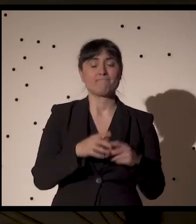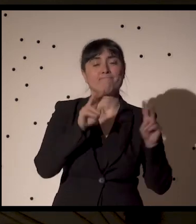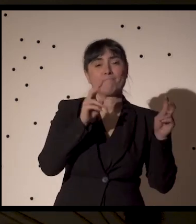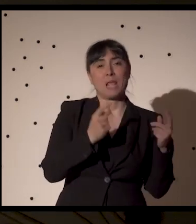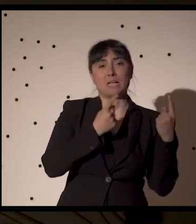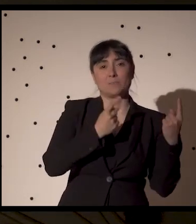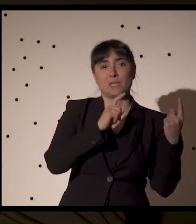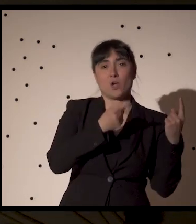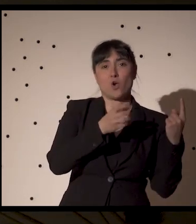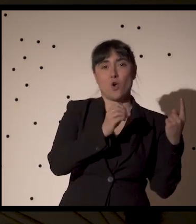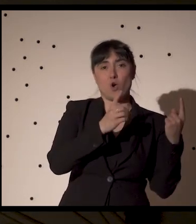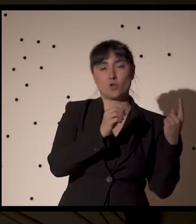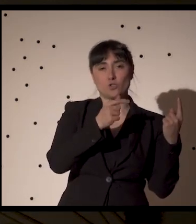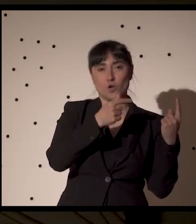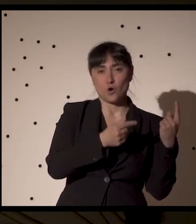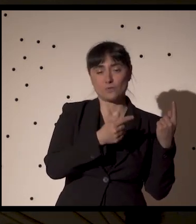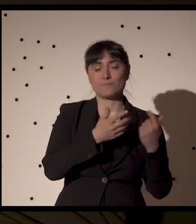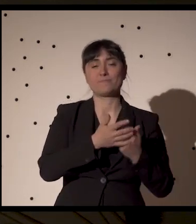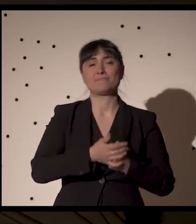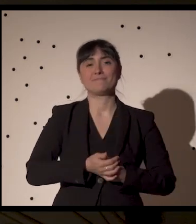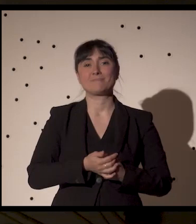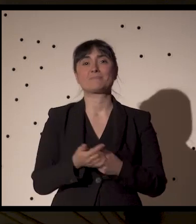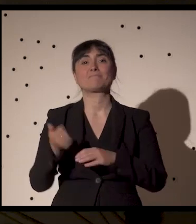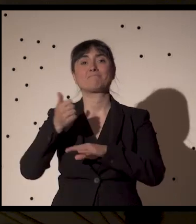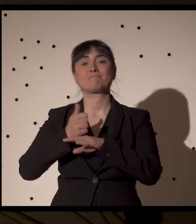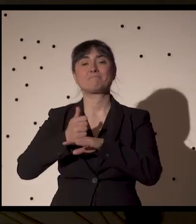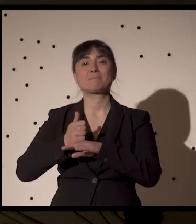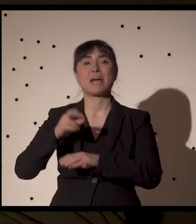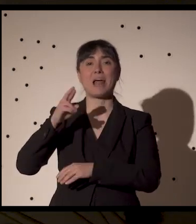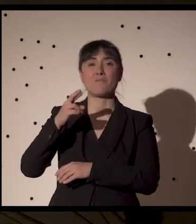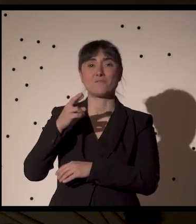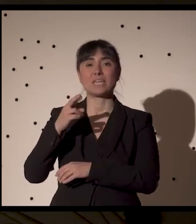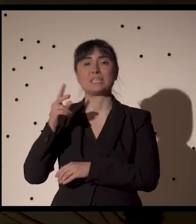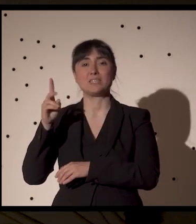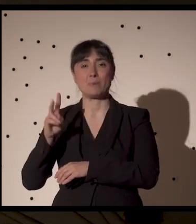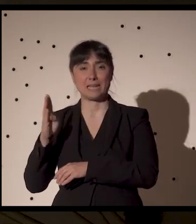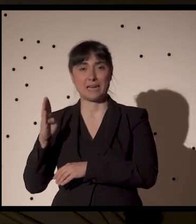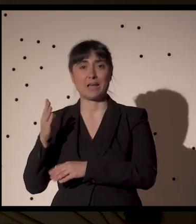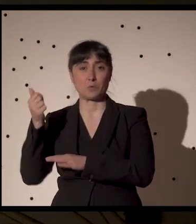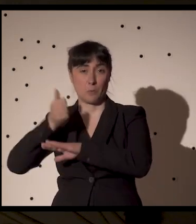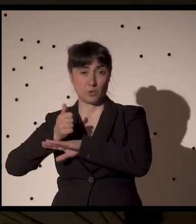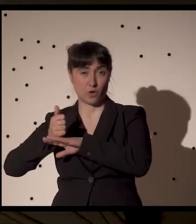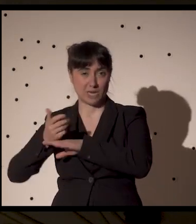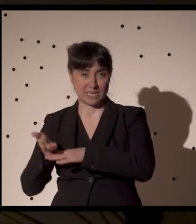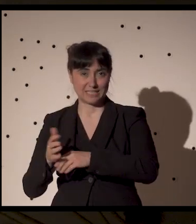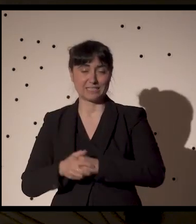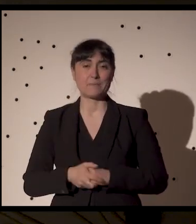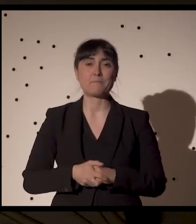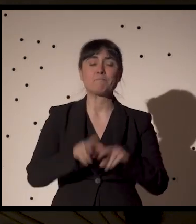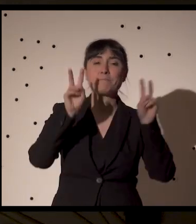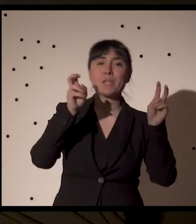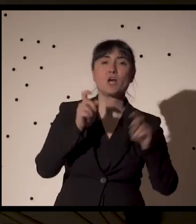Teodoro stertopolos con vetrainer andese come protagonisti e giorni felici nella regia di Massimiliano